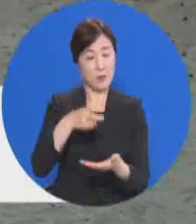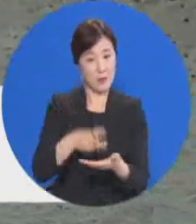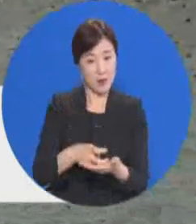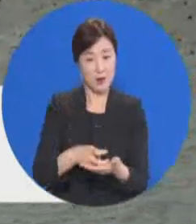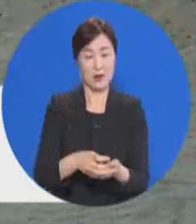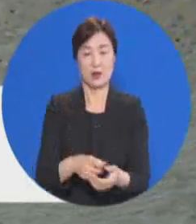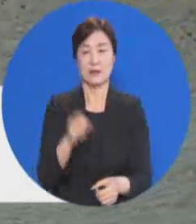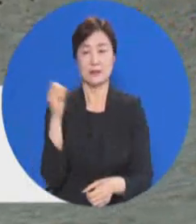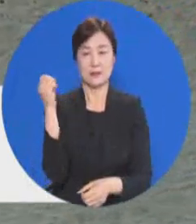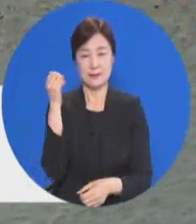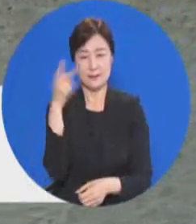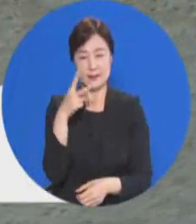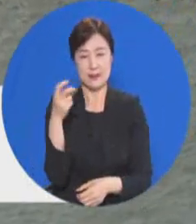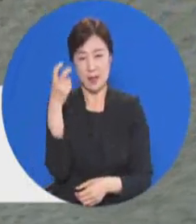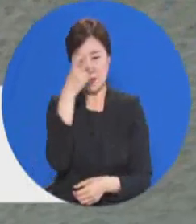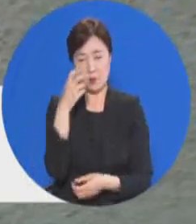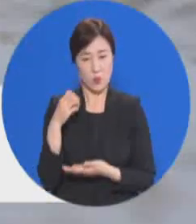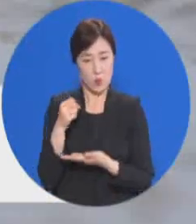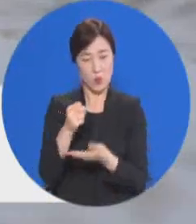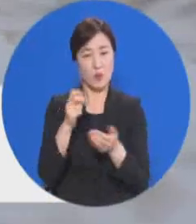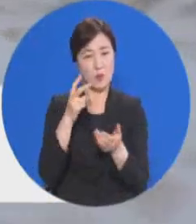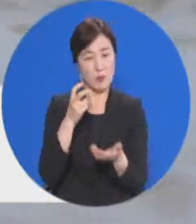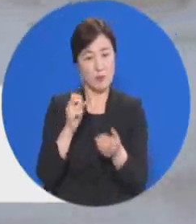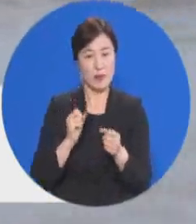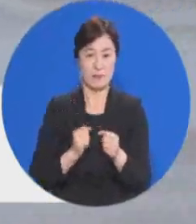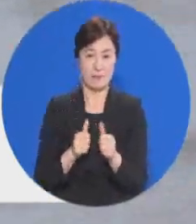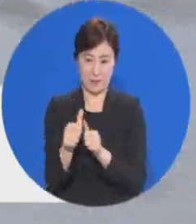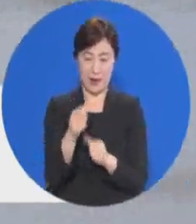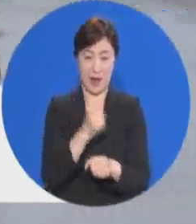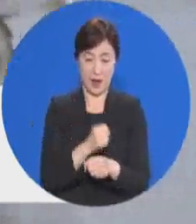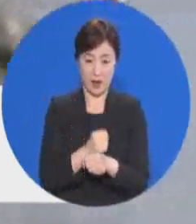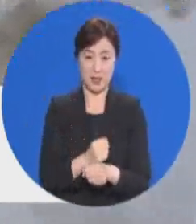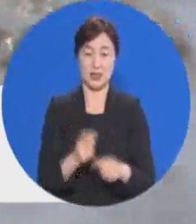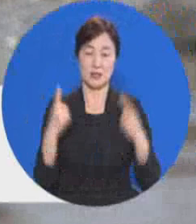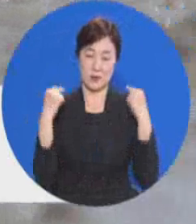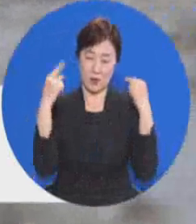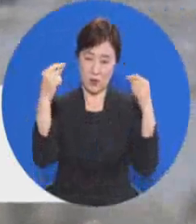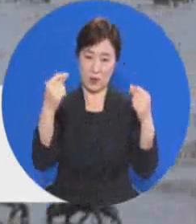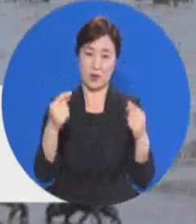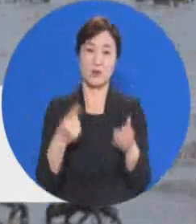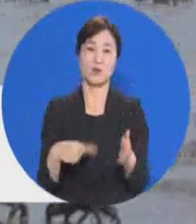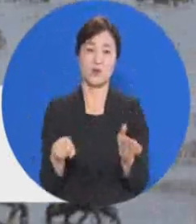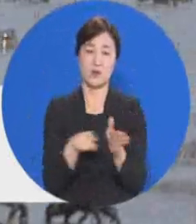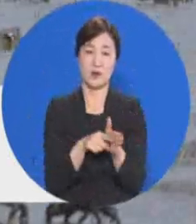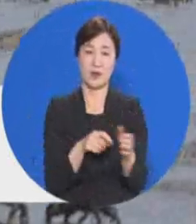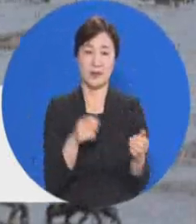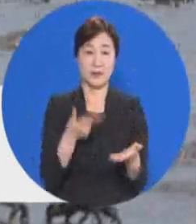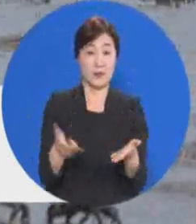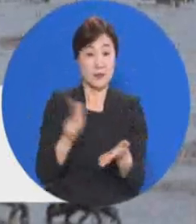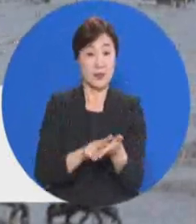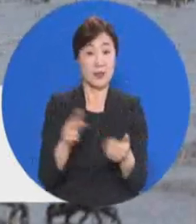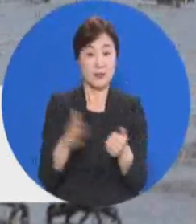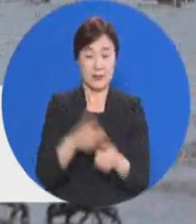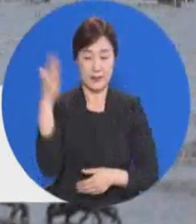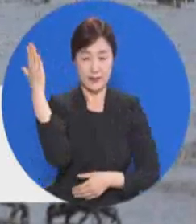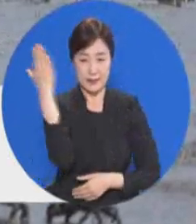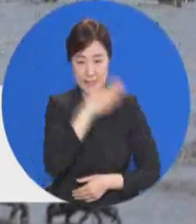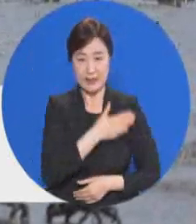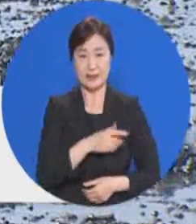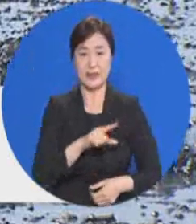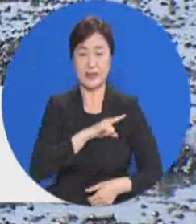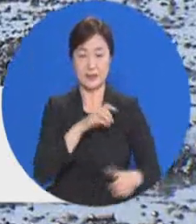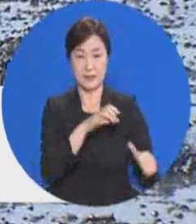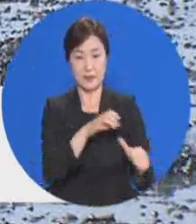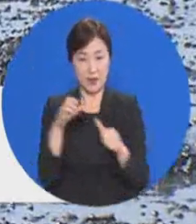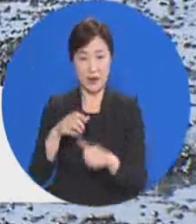보호와 보전 정책의 한계를 극복하고 지속가능한 이용을 위해 제정됐다며 청정갯벌 명칭을 반영한